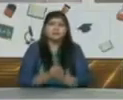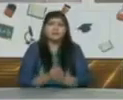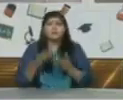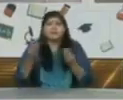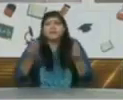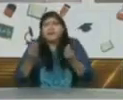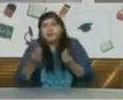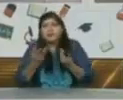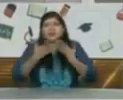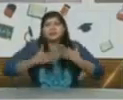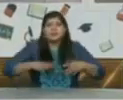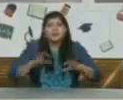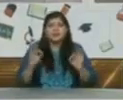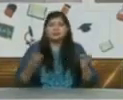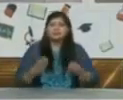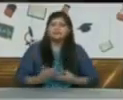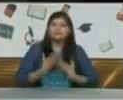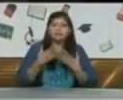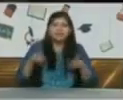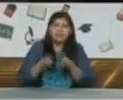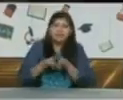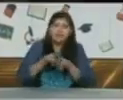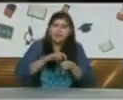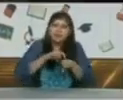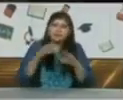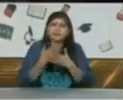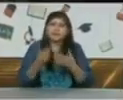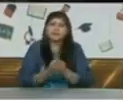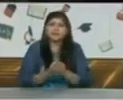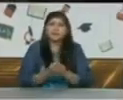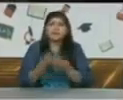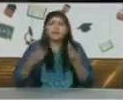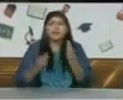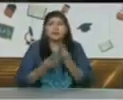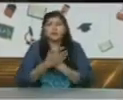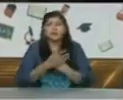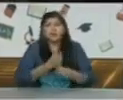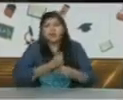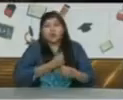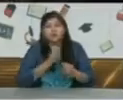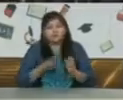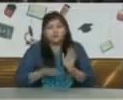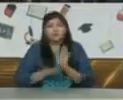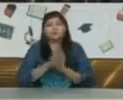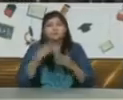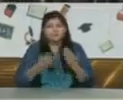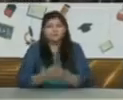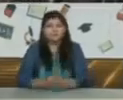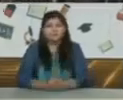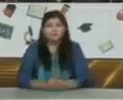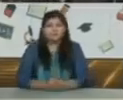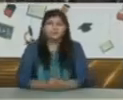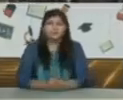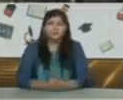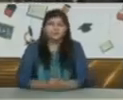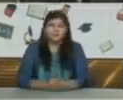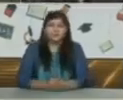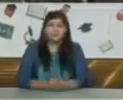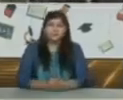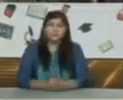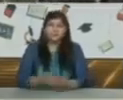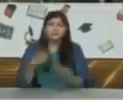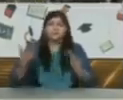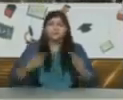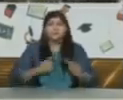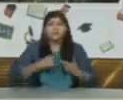हल्का फुल्का माहौल बनाना है, एक नया आत्मविश्वास पैदा करना है और जैसे